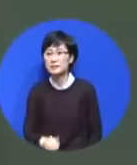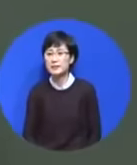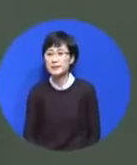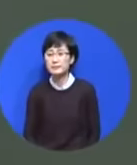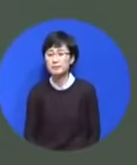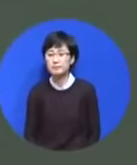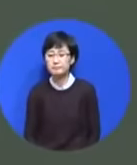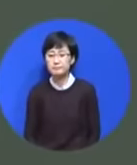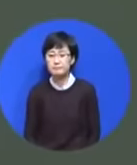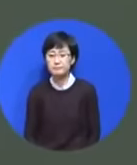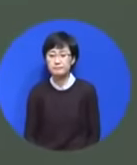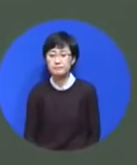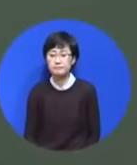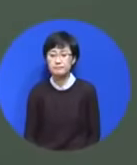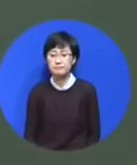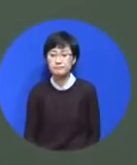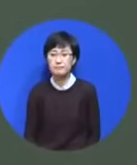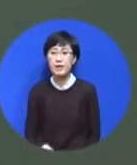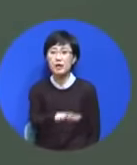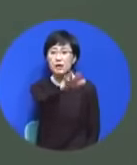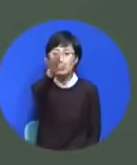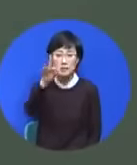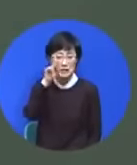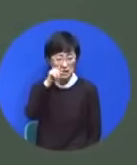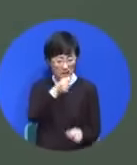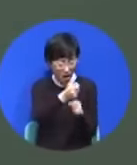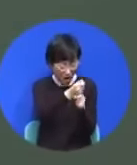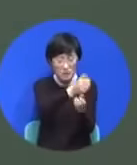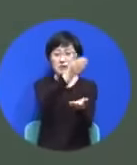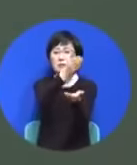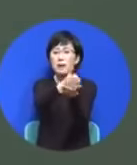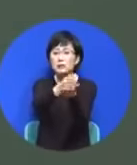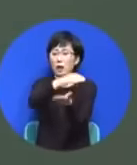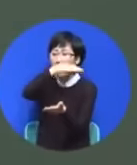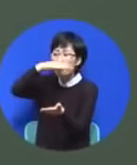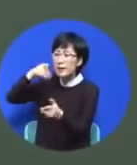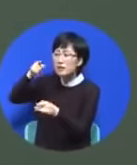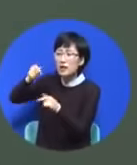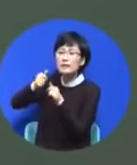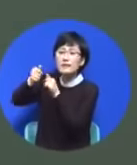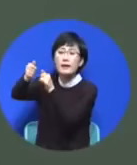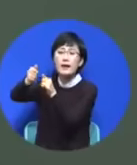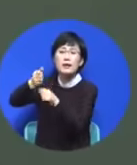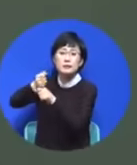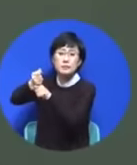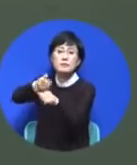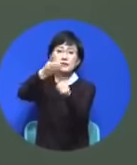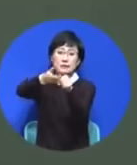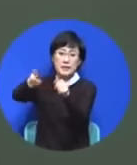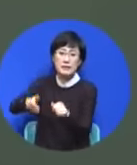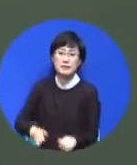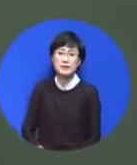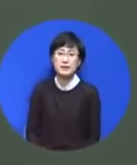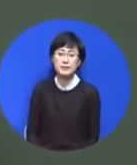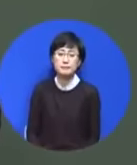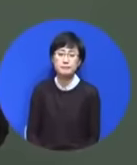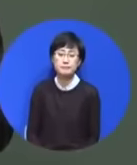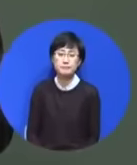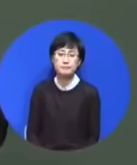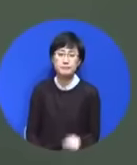꺾다 틀림 없습니다 바른 걸 잡으세요 여러분 그 혹시 뭐 교회